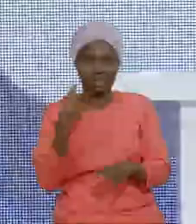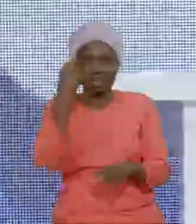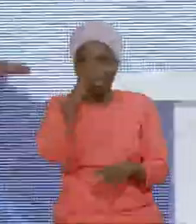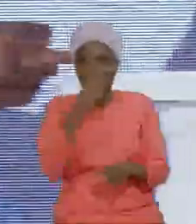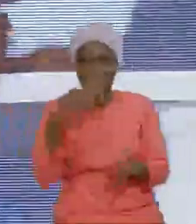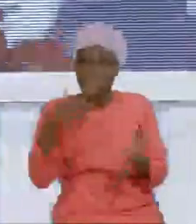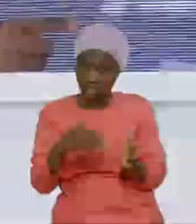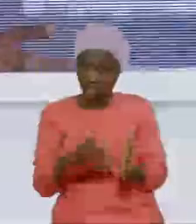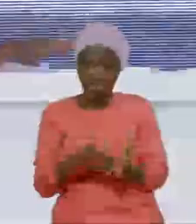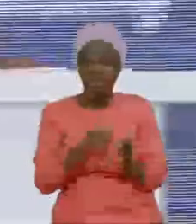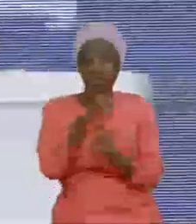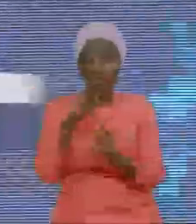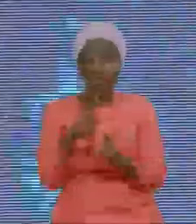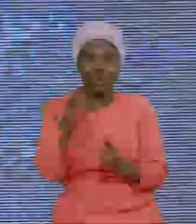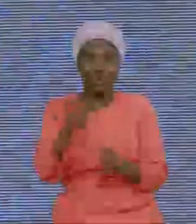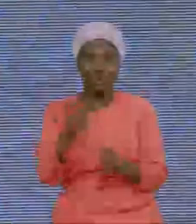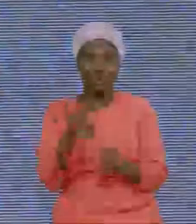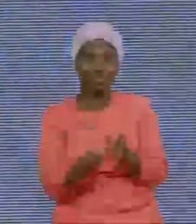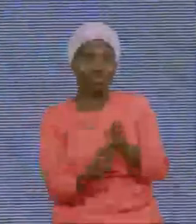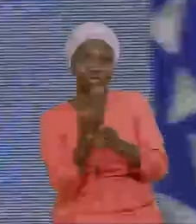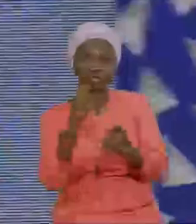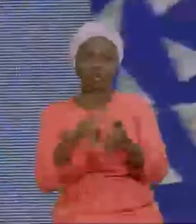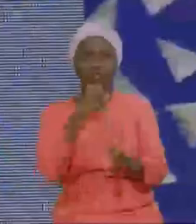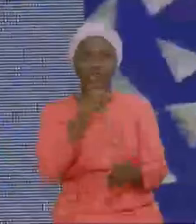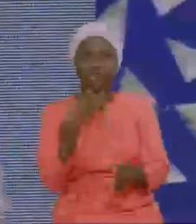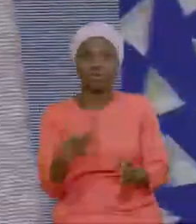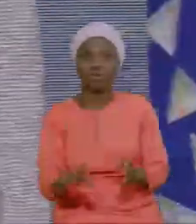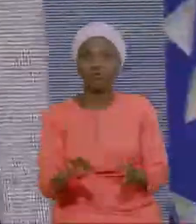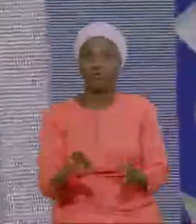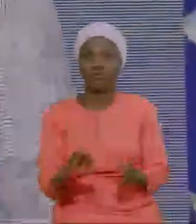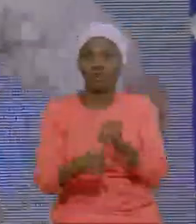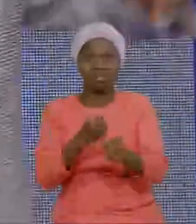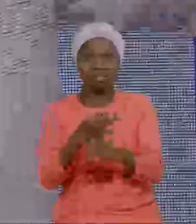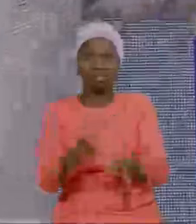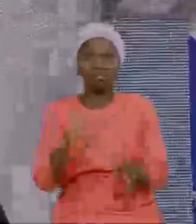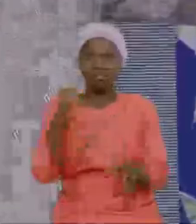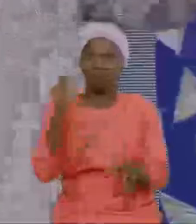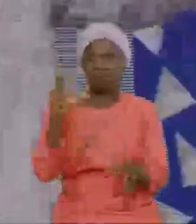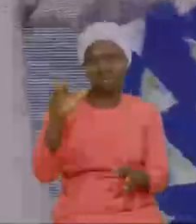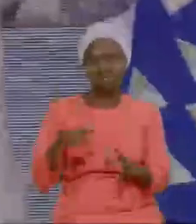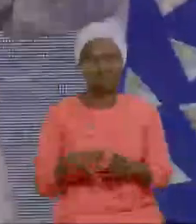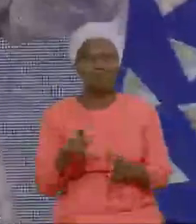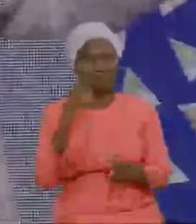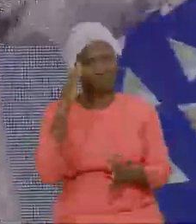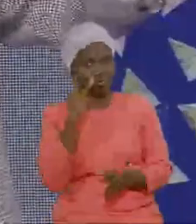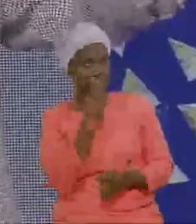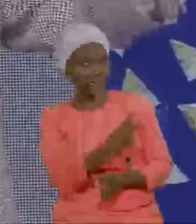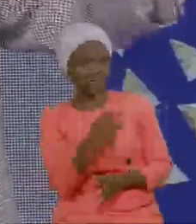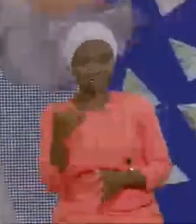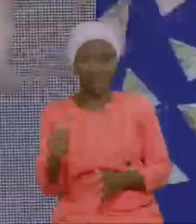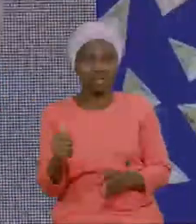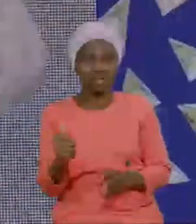again when you become 12 or 13. Et vous regardez encore cette photo quand vous avez 12 ou 13 you ans. You will see a